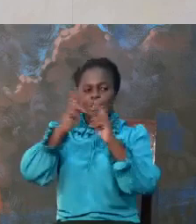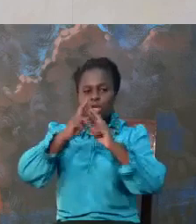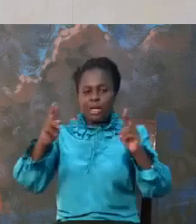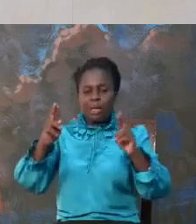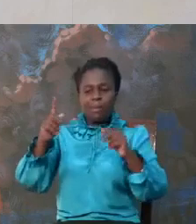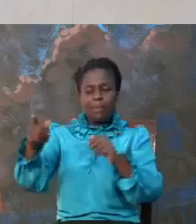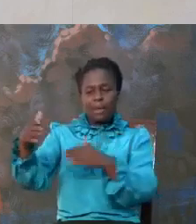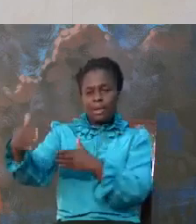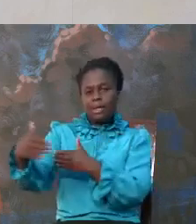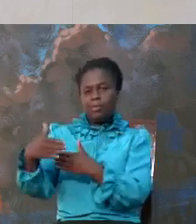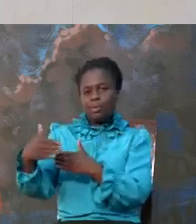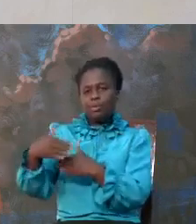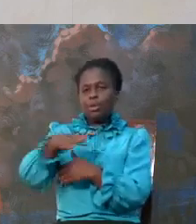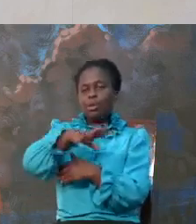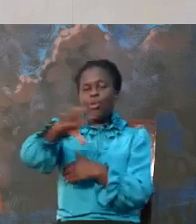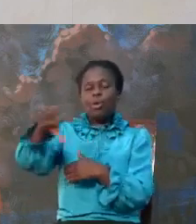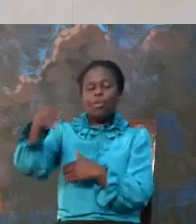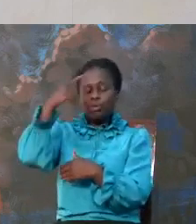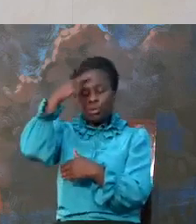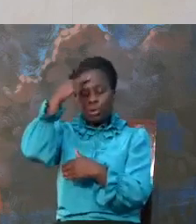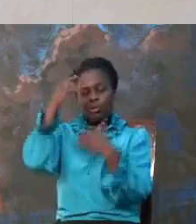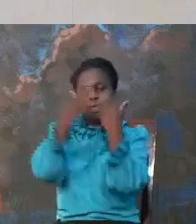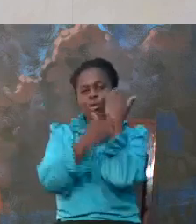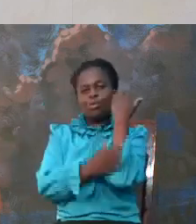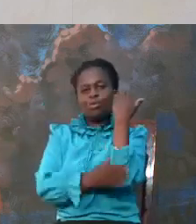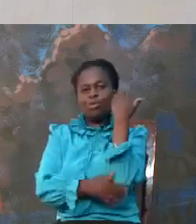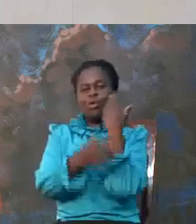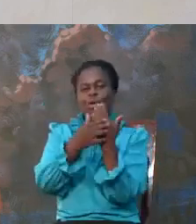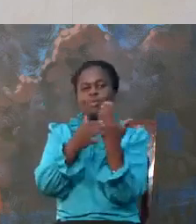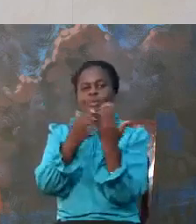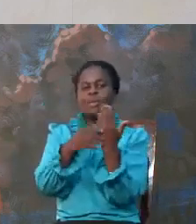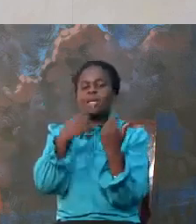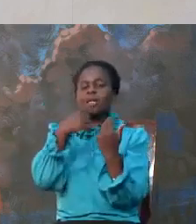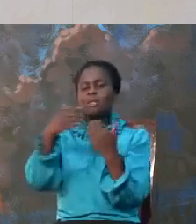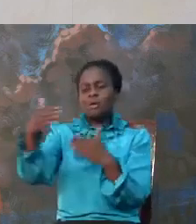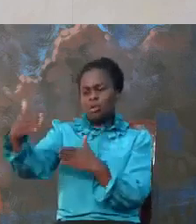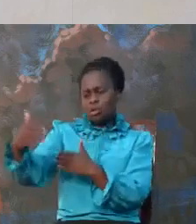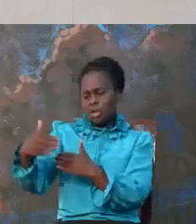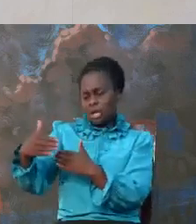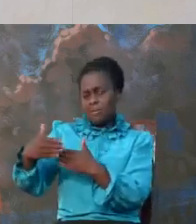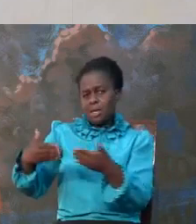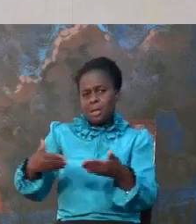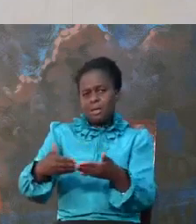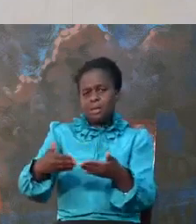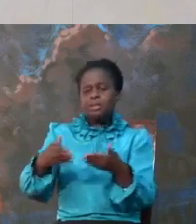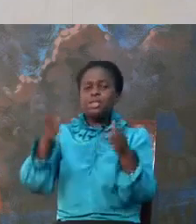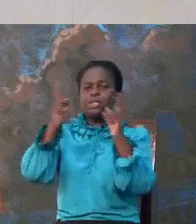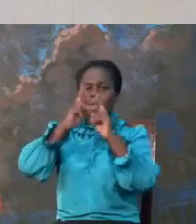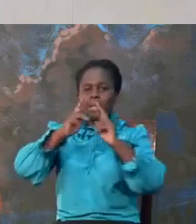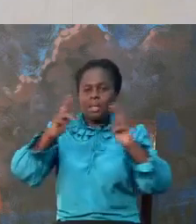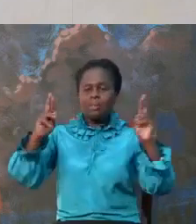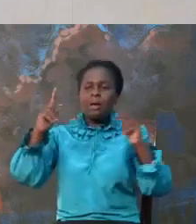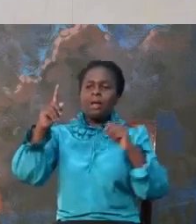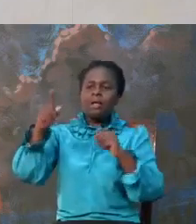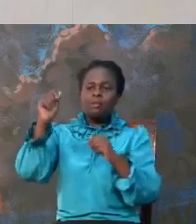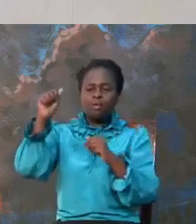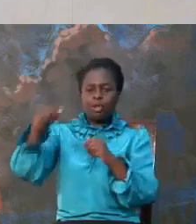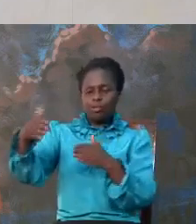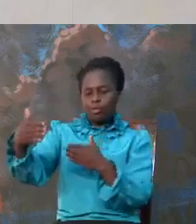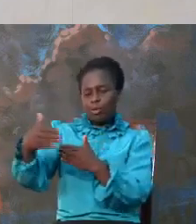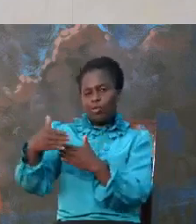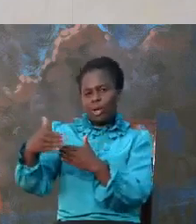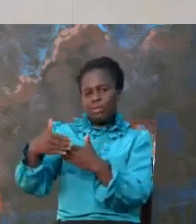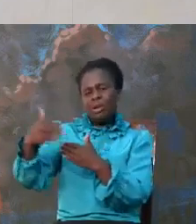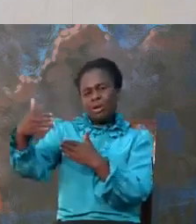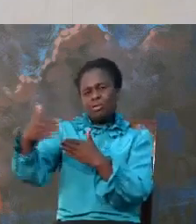pale kwa wote walioamini na kutubu, maandiko yanasema na tukikaribie kiti cha rehema. Hivyo ndivyo tunavyokaribia.